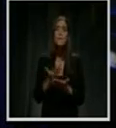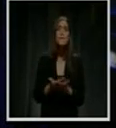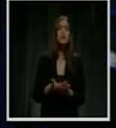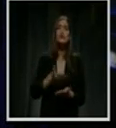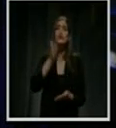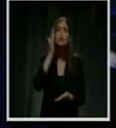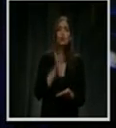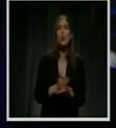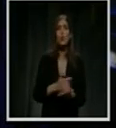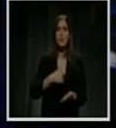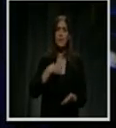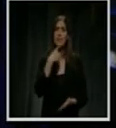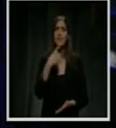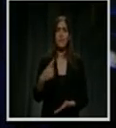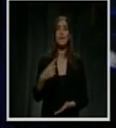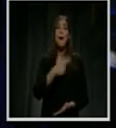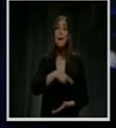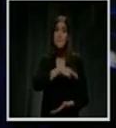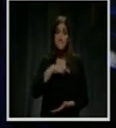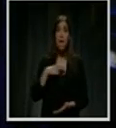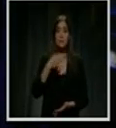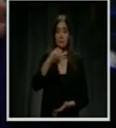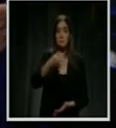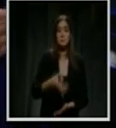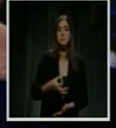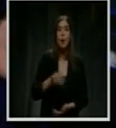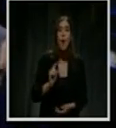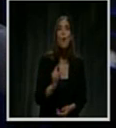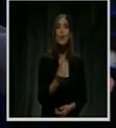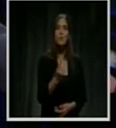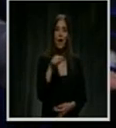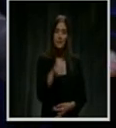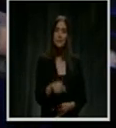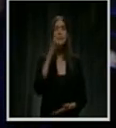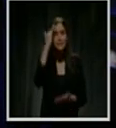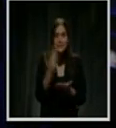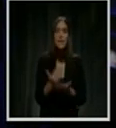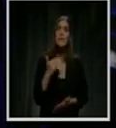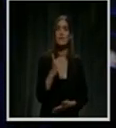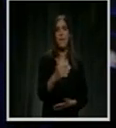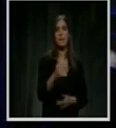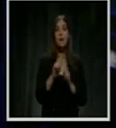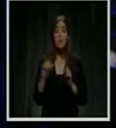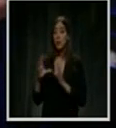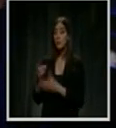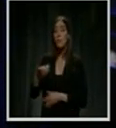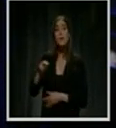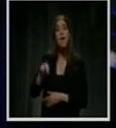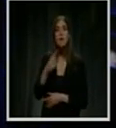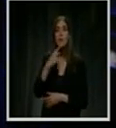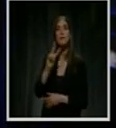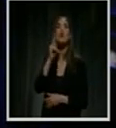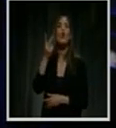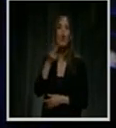li l-pożizzjoni unika kważi kważi ta' pajjiżna tiġi totalment salvagwardjata. Imma l-Partit Nazzjonalista ma jgħid xejn, anzi jipprova jgħid l-oppost